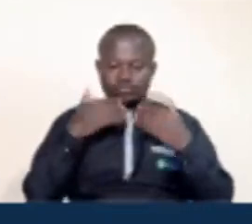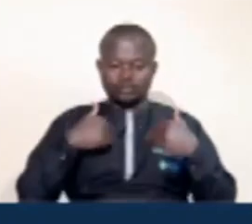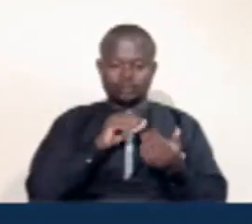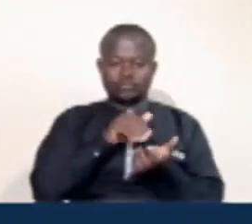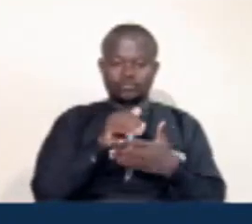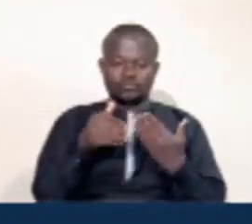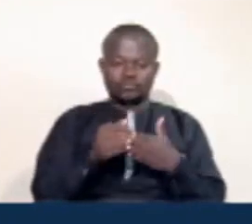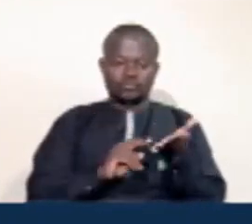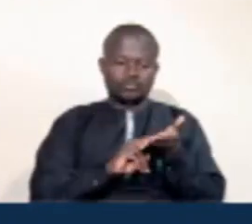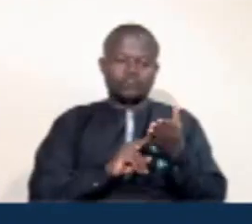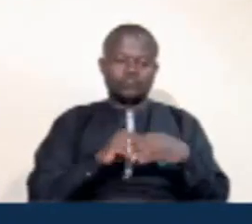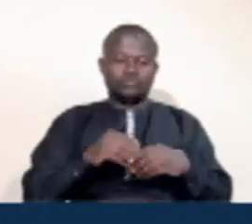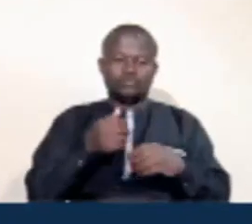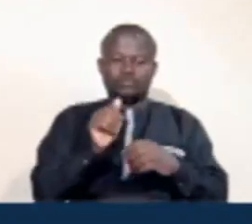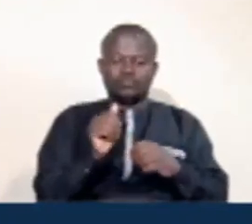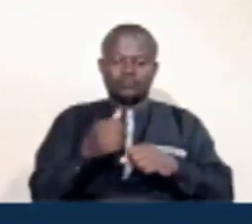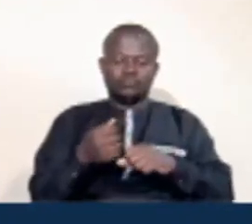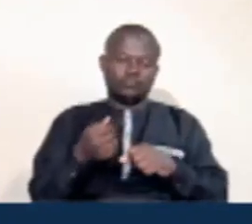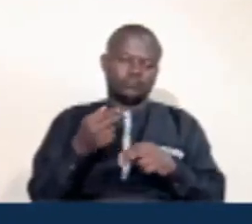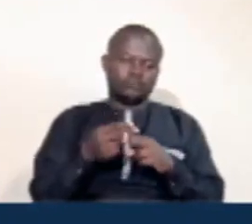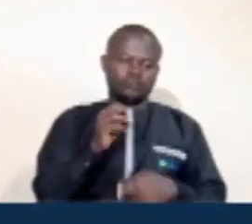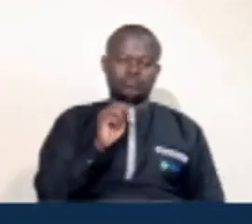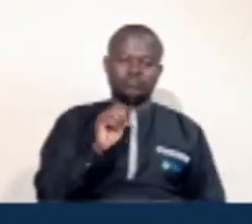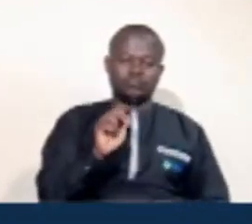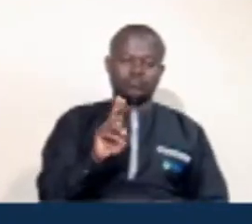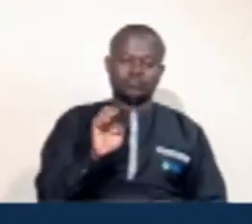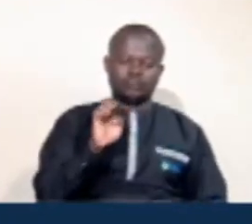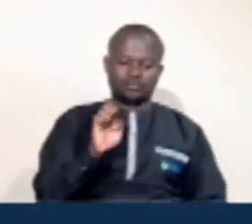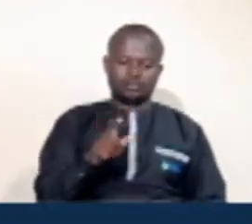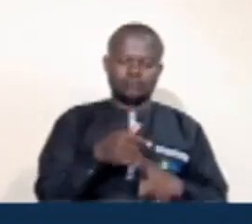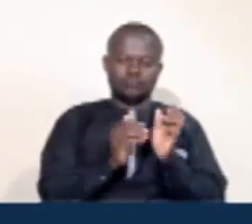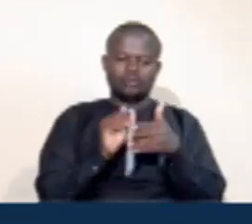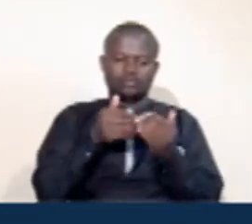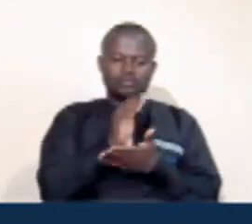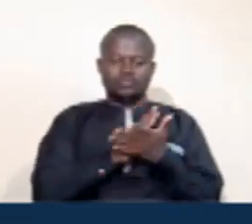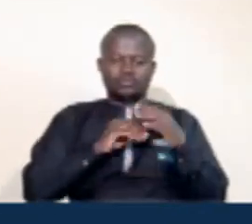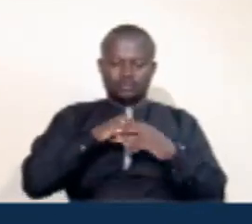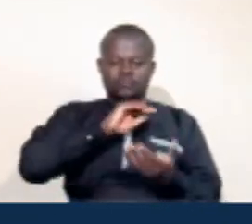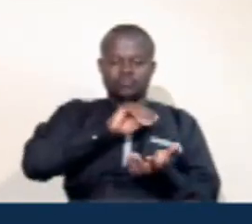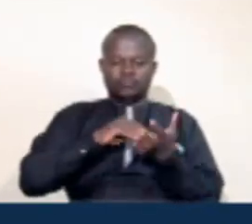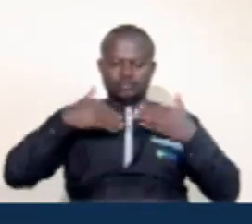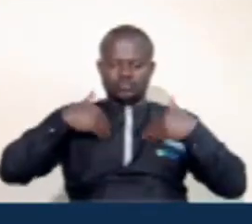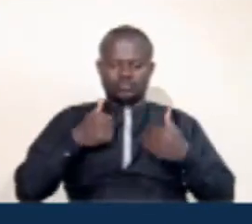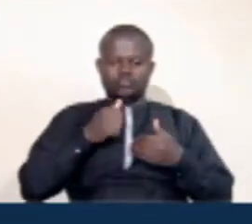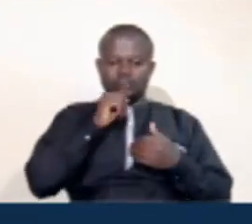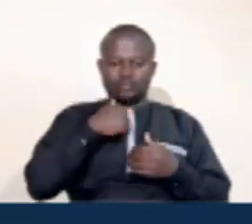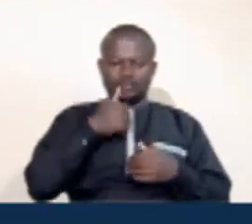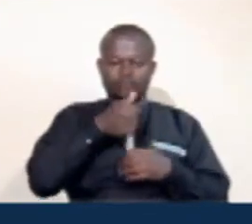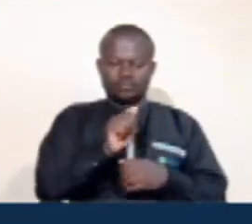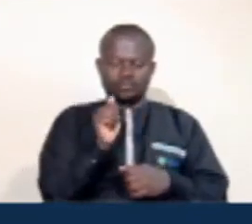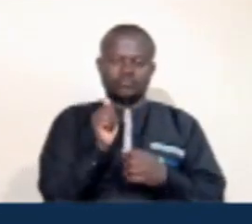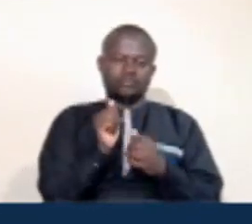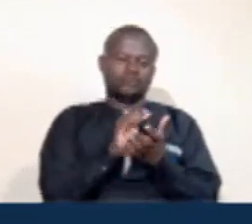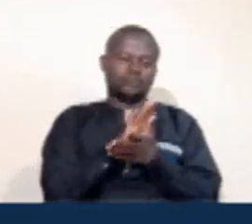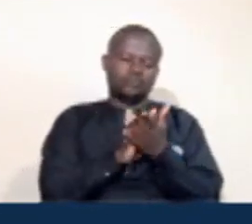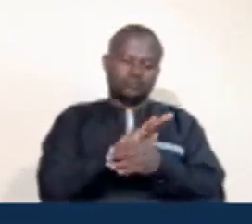nderabuzima bakoresheje ubwisungane mu kwivuza mituelle de sante gusa ngo hari bimwe mu bigo nderabuzima usanga bidafite ayo mavuta leta